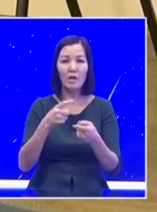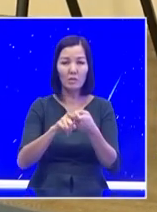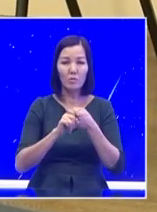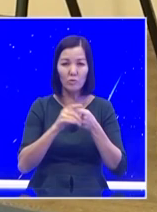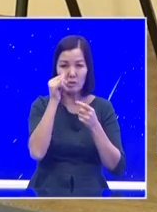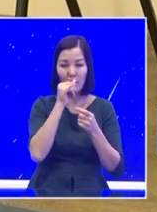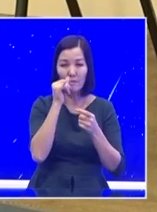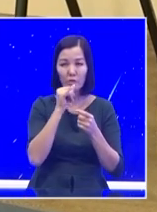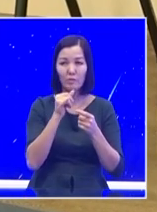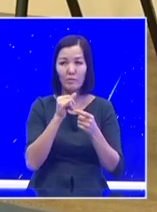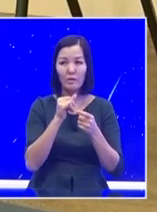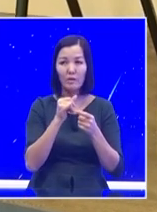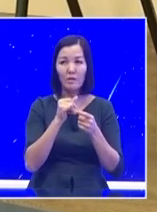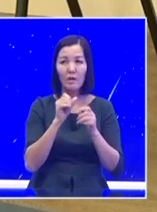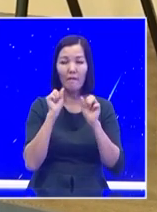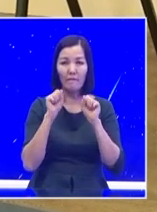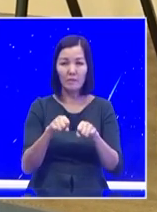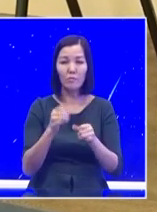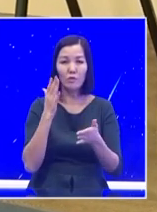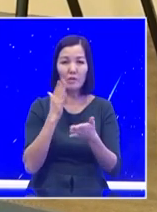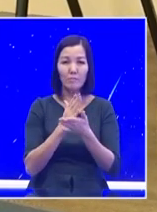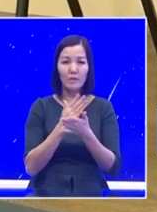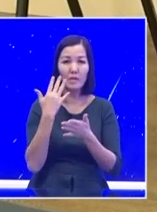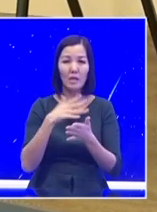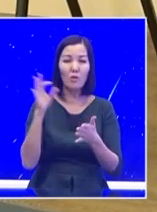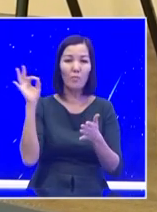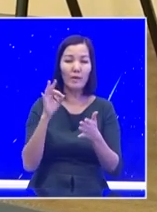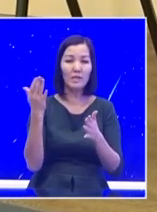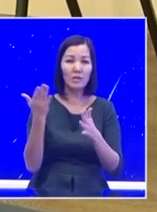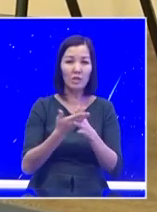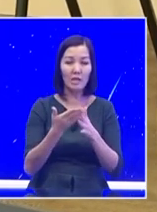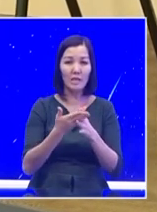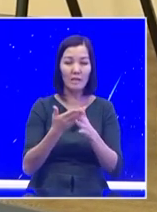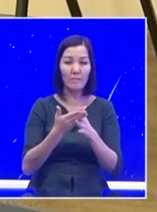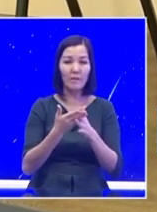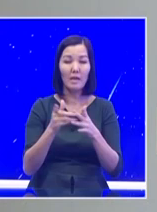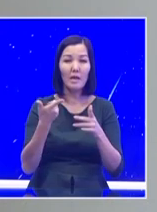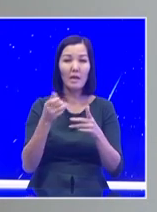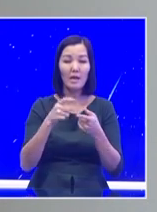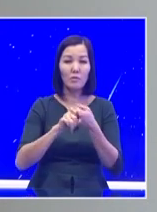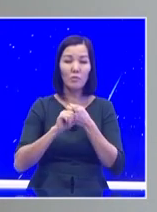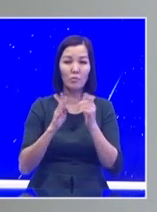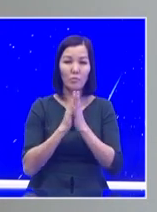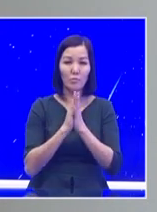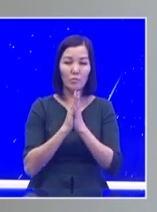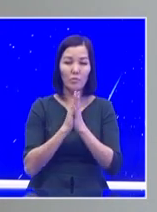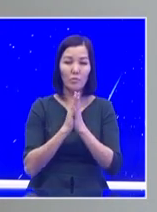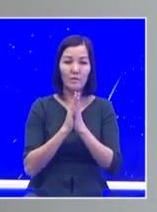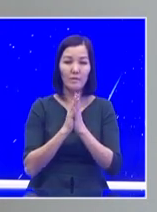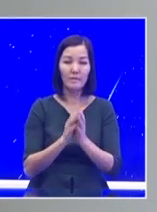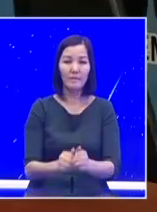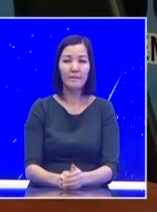үйіме. Сон мүмкіндік болса, 50% жеңілдікпен газ кіргізіп берсеңіздер деп сол көмек сұрап келіп